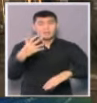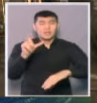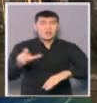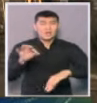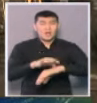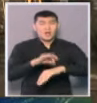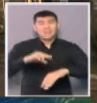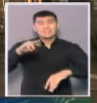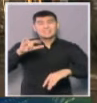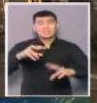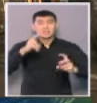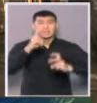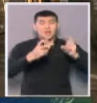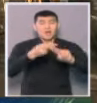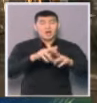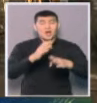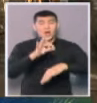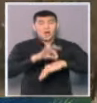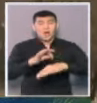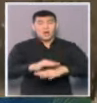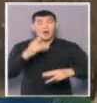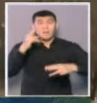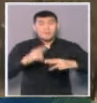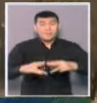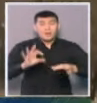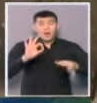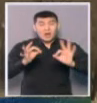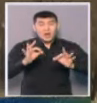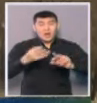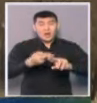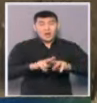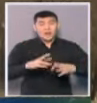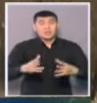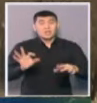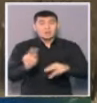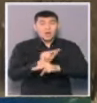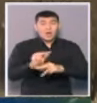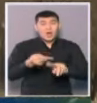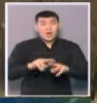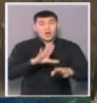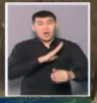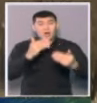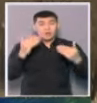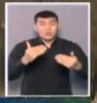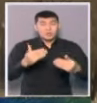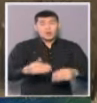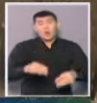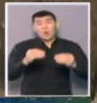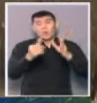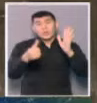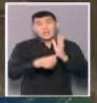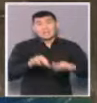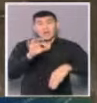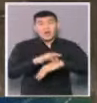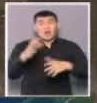Мұнайшылар қалашығындағы науқастардың беті бері қарап, індет аяғын тартқан сыңайлы. Жағдай сәлде болса да жақсарған, десе де 16 жұмысшыдан